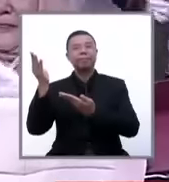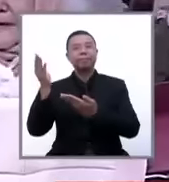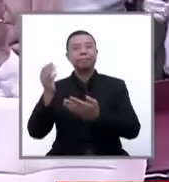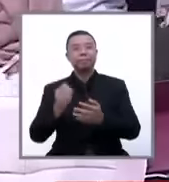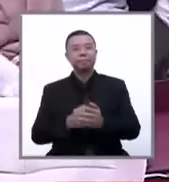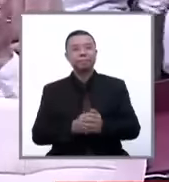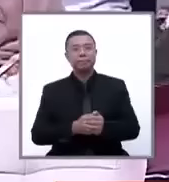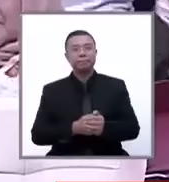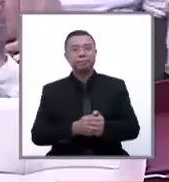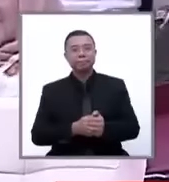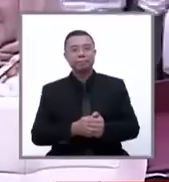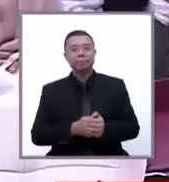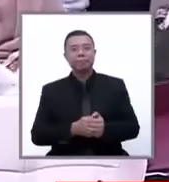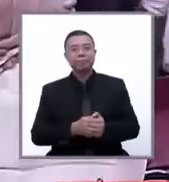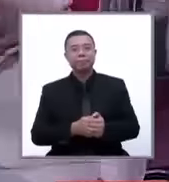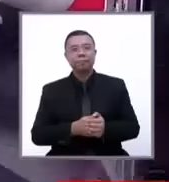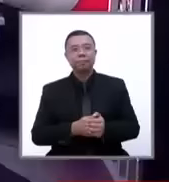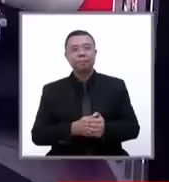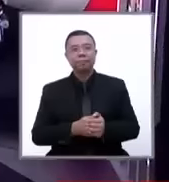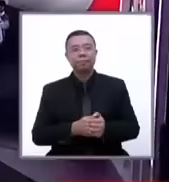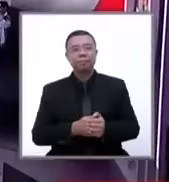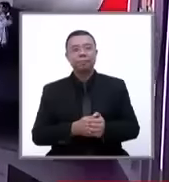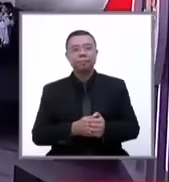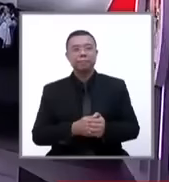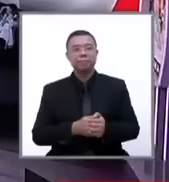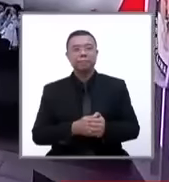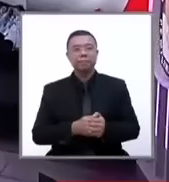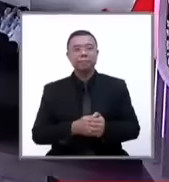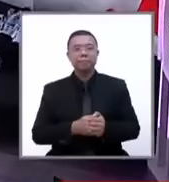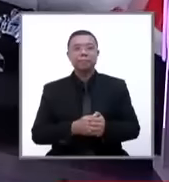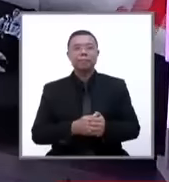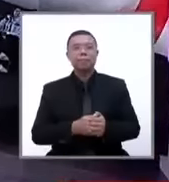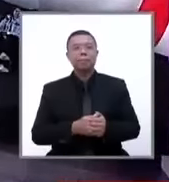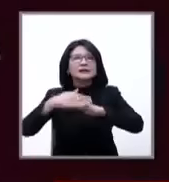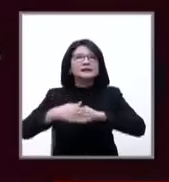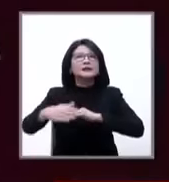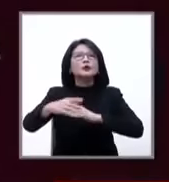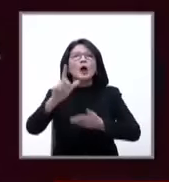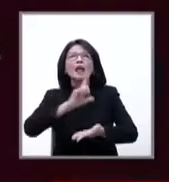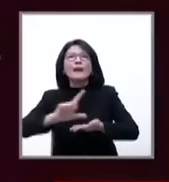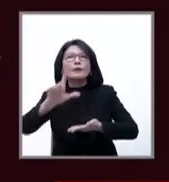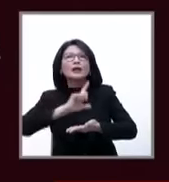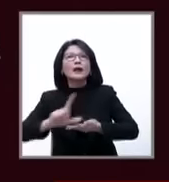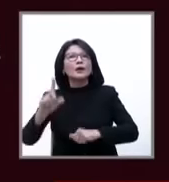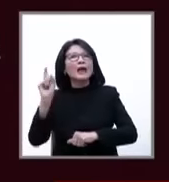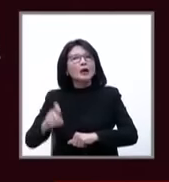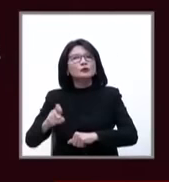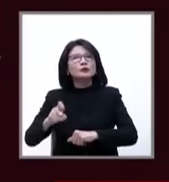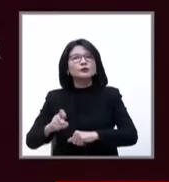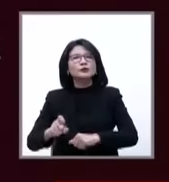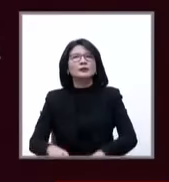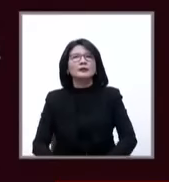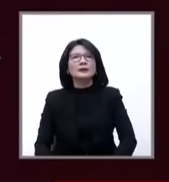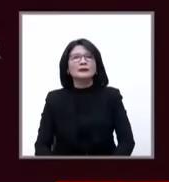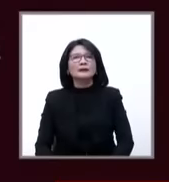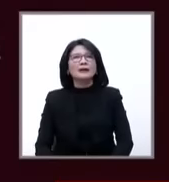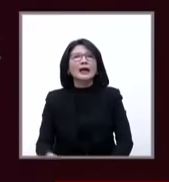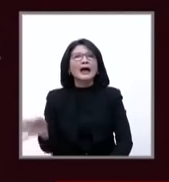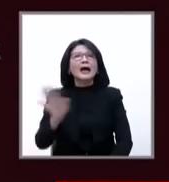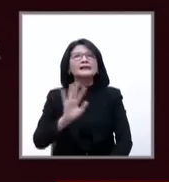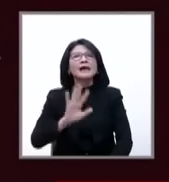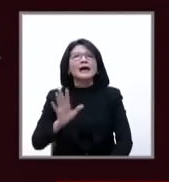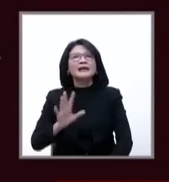Anak-anak muda kita sesungguhnya memerlukan pembelian. Yang mereka inginkan adalah pembelian. Tapi